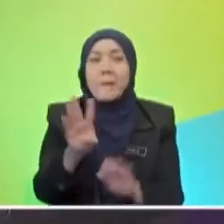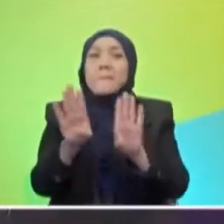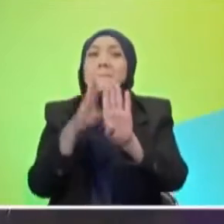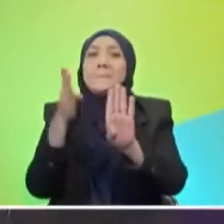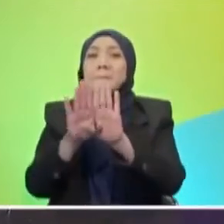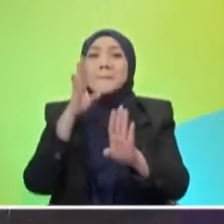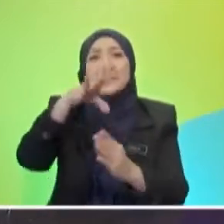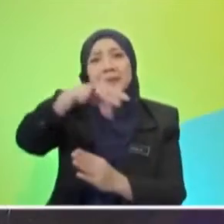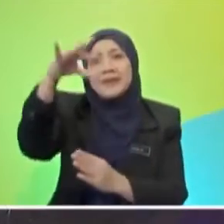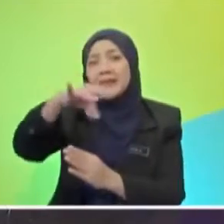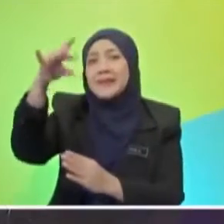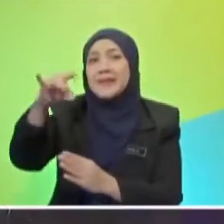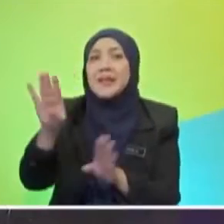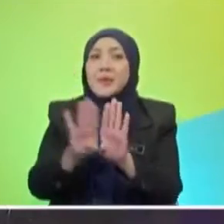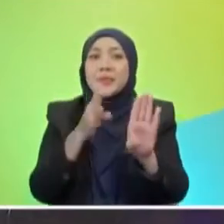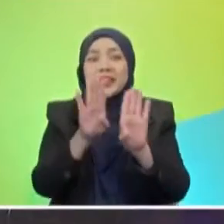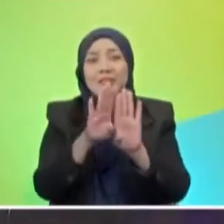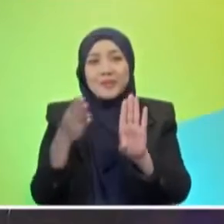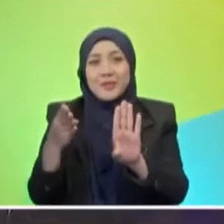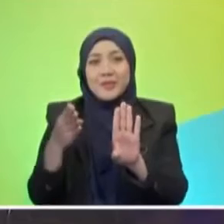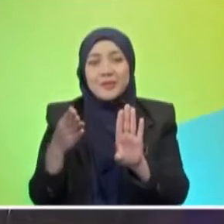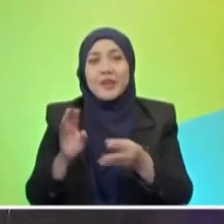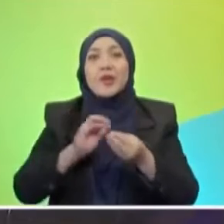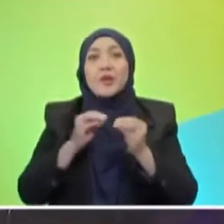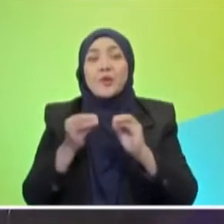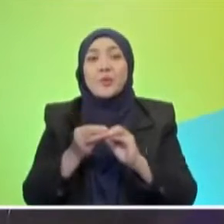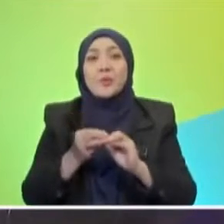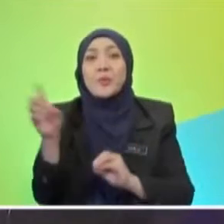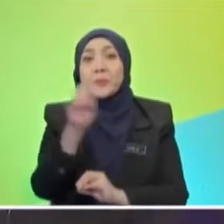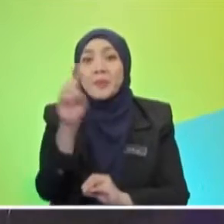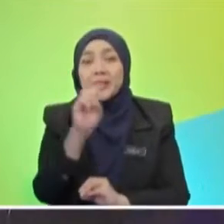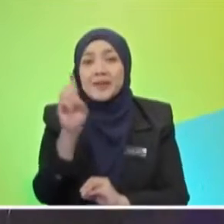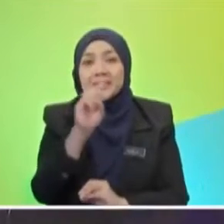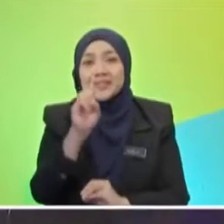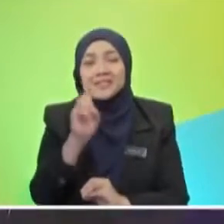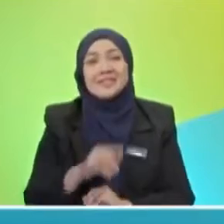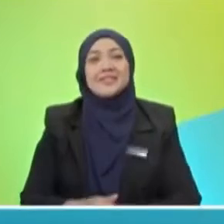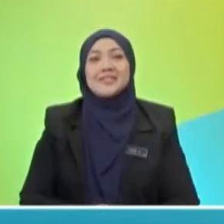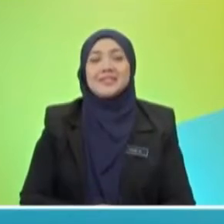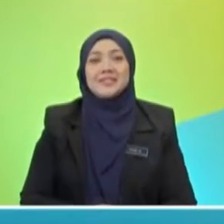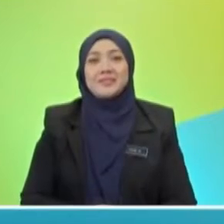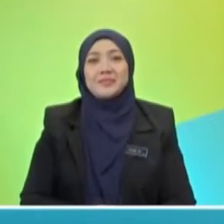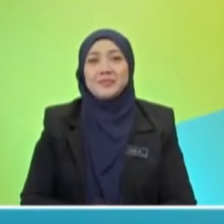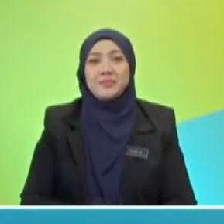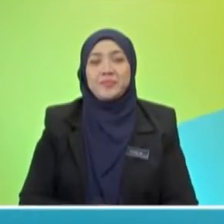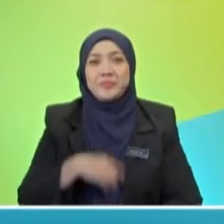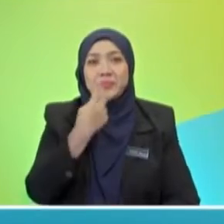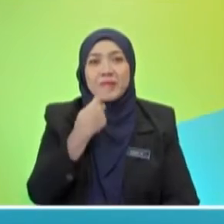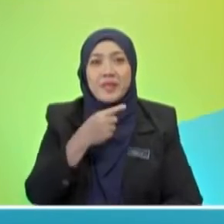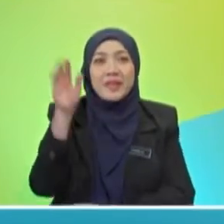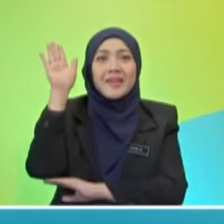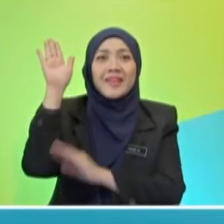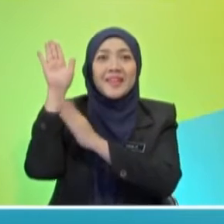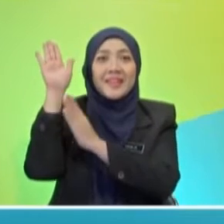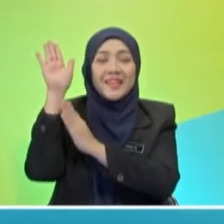buka pintu. Pilih nombor yang mana satu. Siapa? Siapa? Angkat tangan.